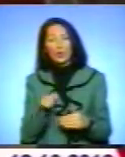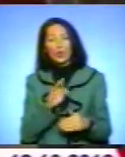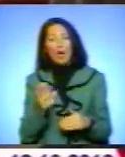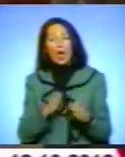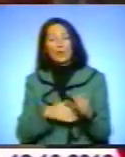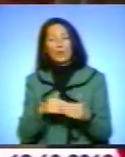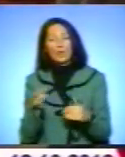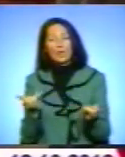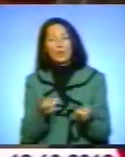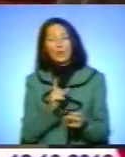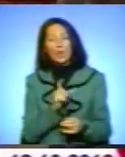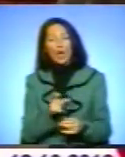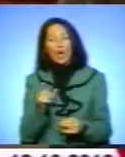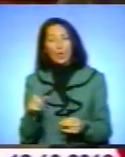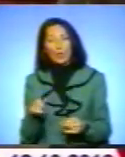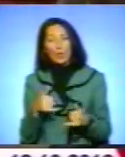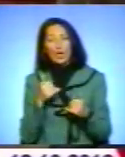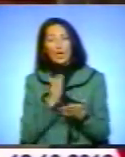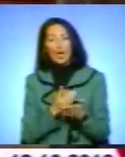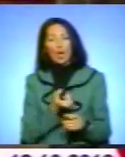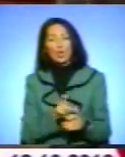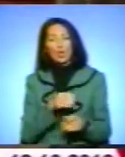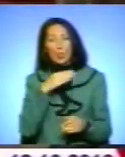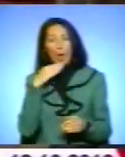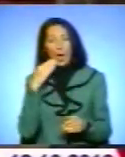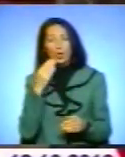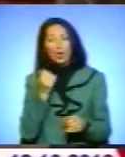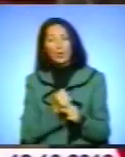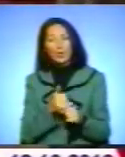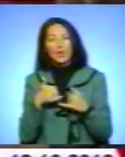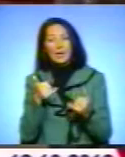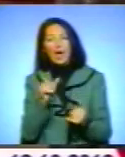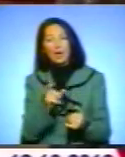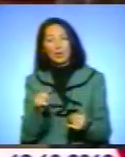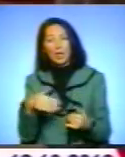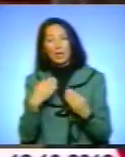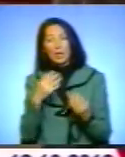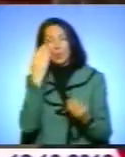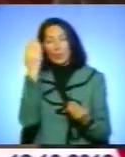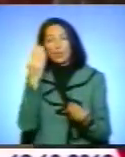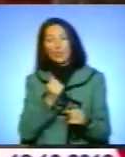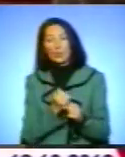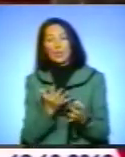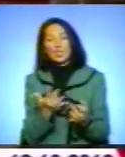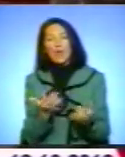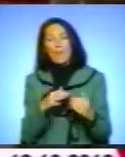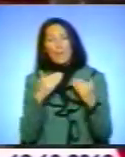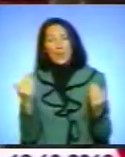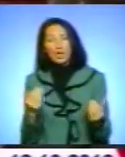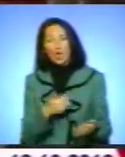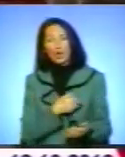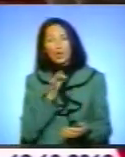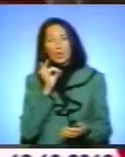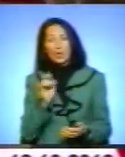професіонали потрібні людям. Ви дуже багато робите для людей, дай вам Боже здоров'я зробити ще більше. Хотів би сказати, що